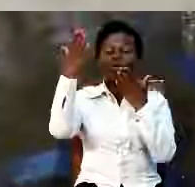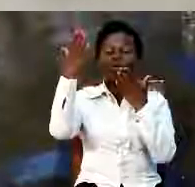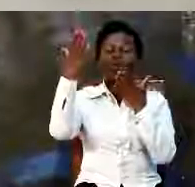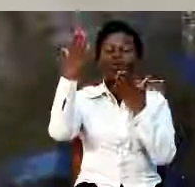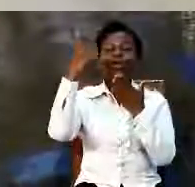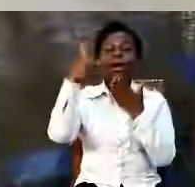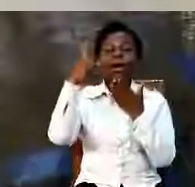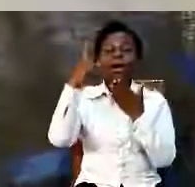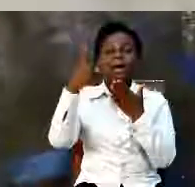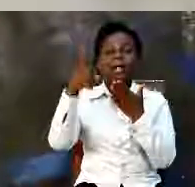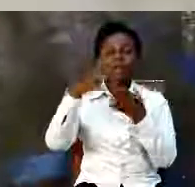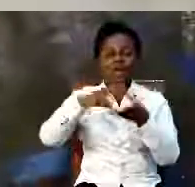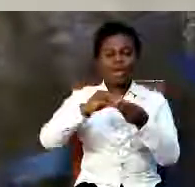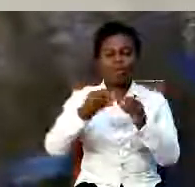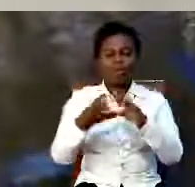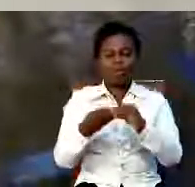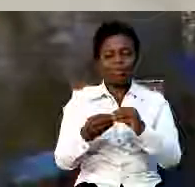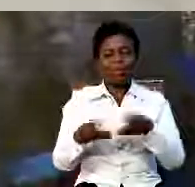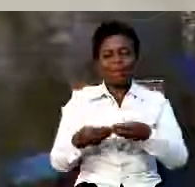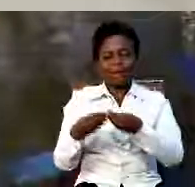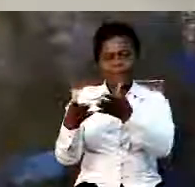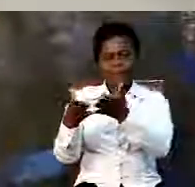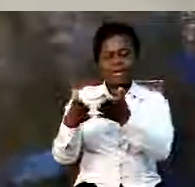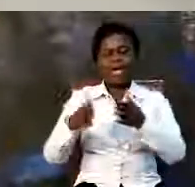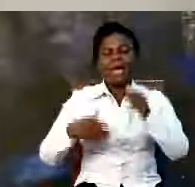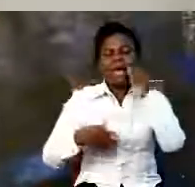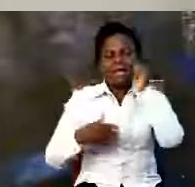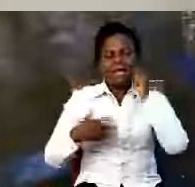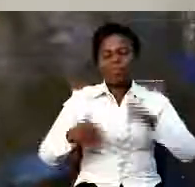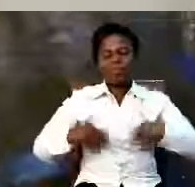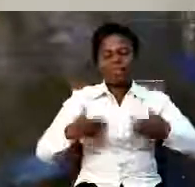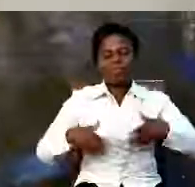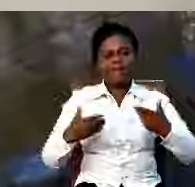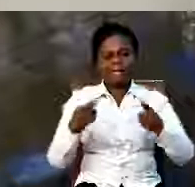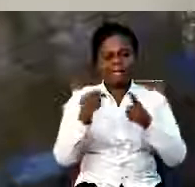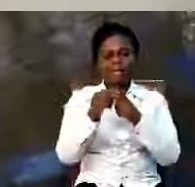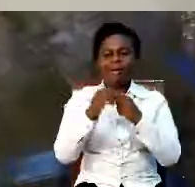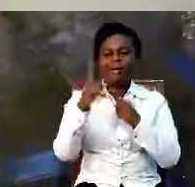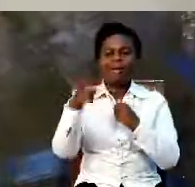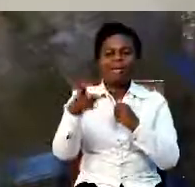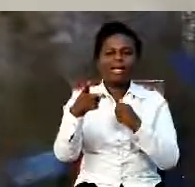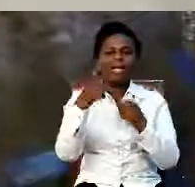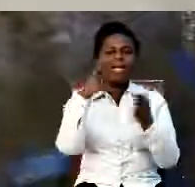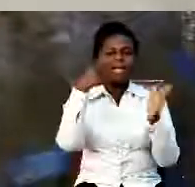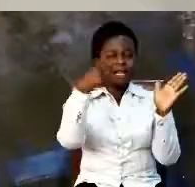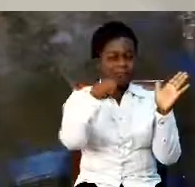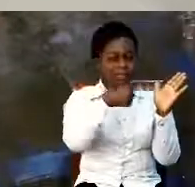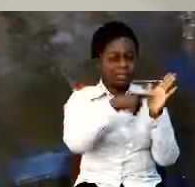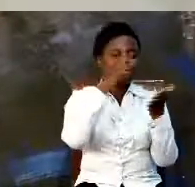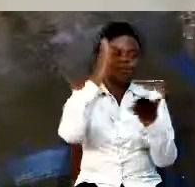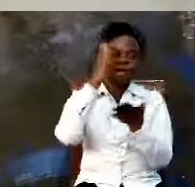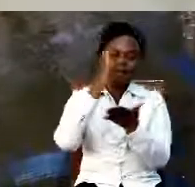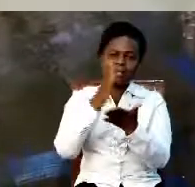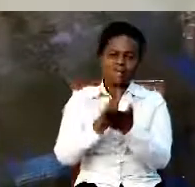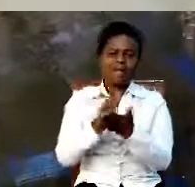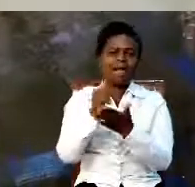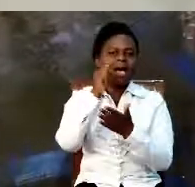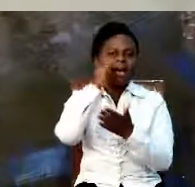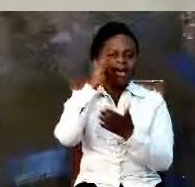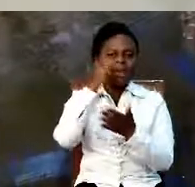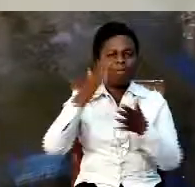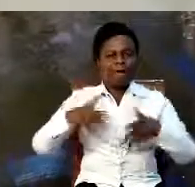alikuwa amemuumbia. Alifurahi na maneno yake yalithibitisha kwamba hakika